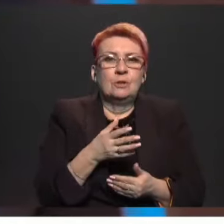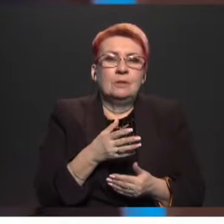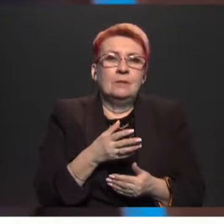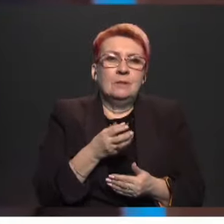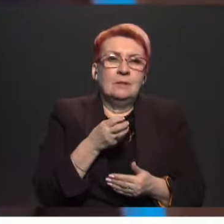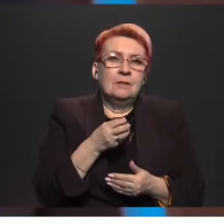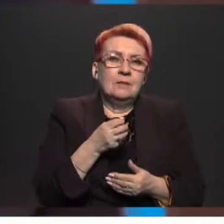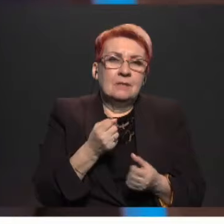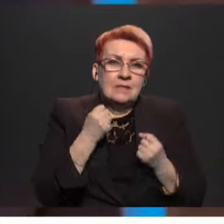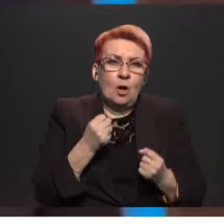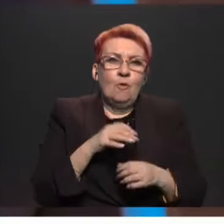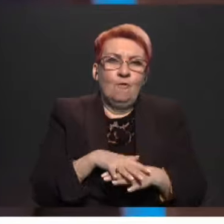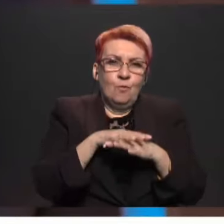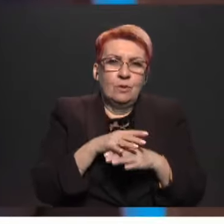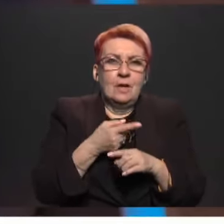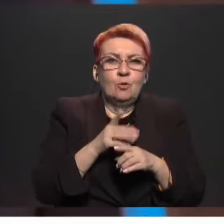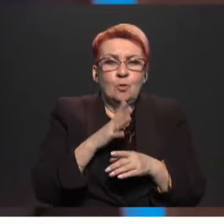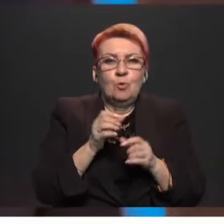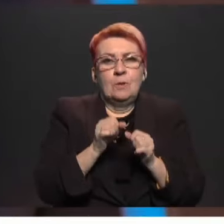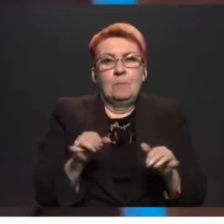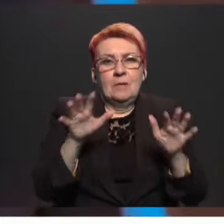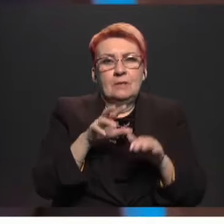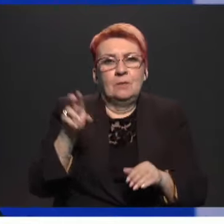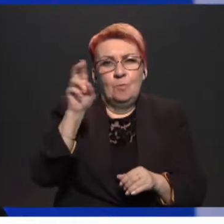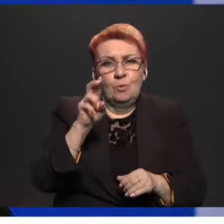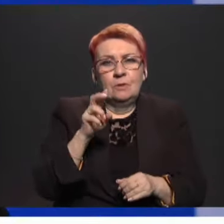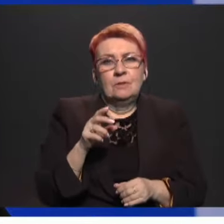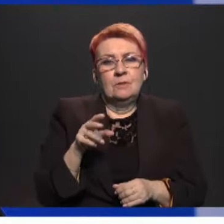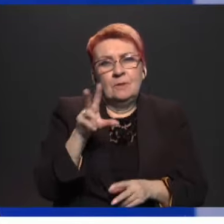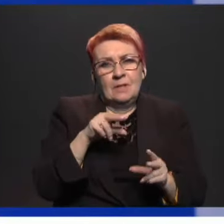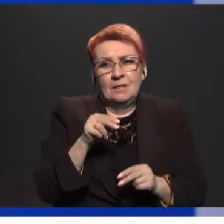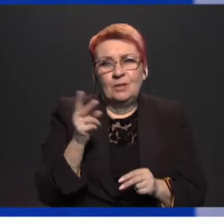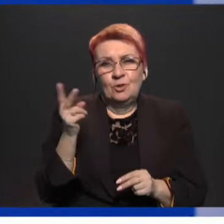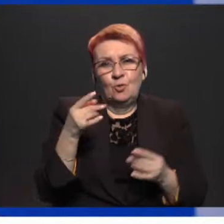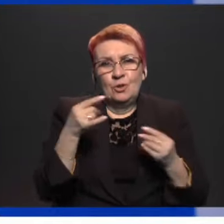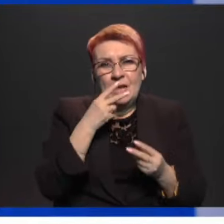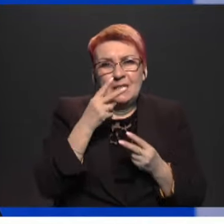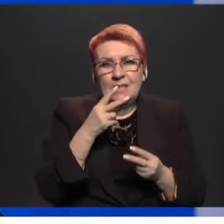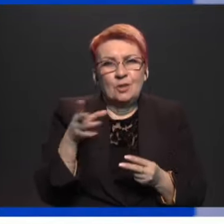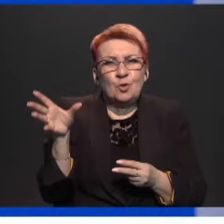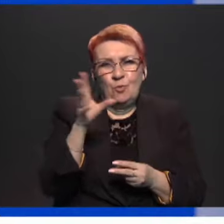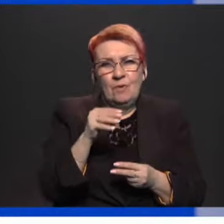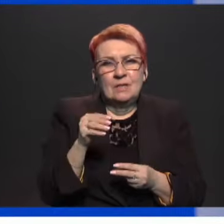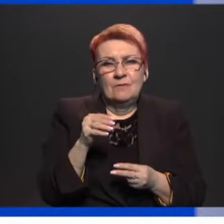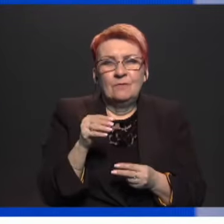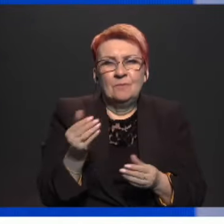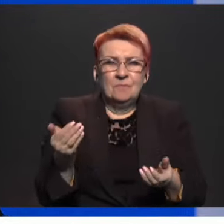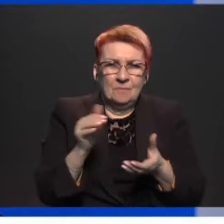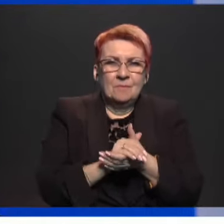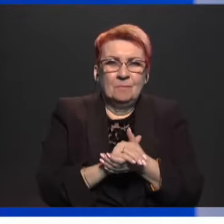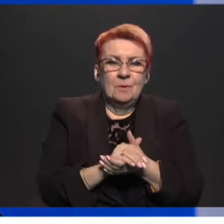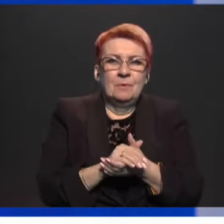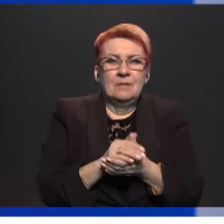фундаменте, который будет благословен Господом. Дай Бог, чтобы наладилось у нашей телезрительницы все в жизни, эти отношения тоже